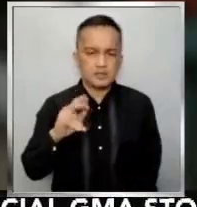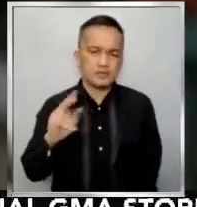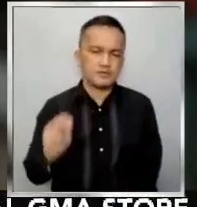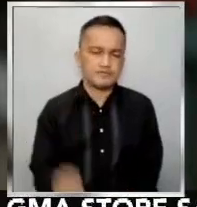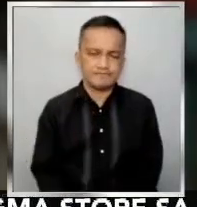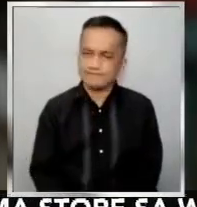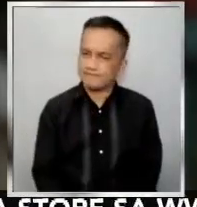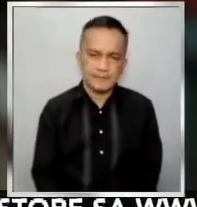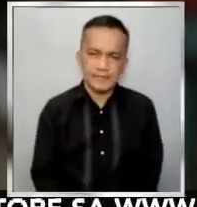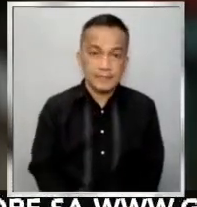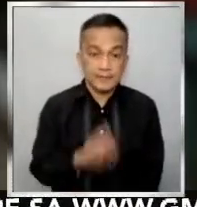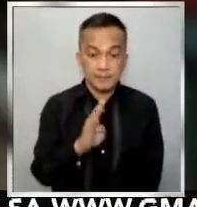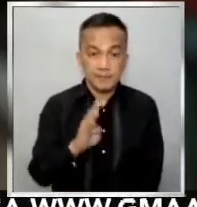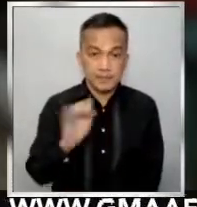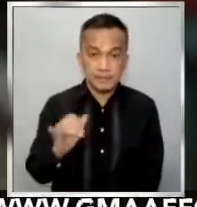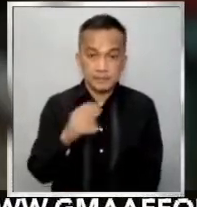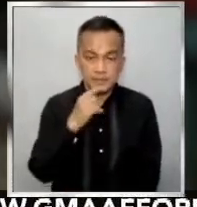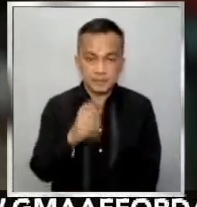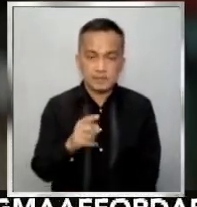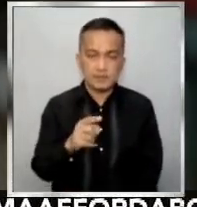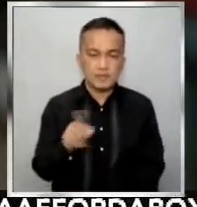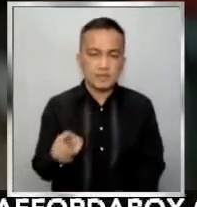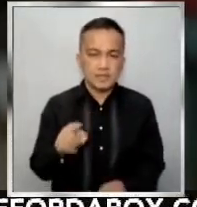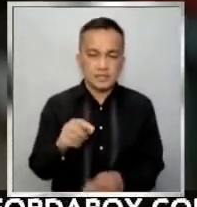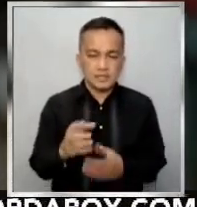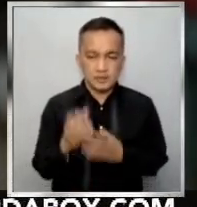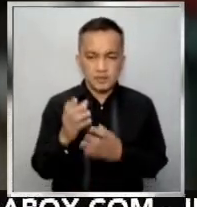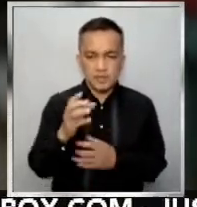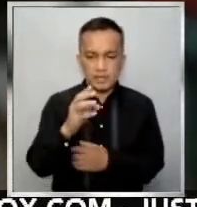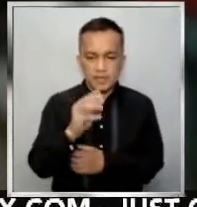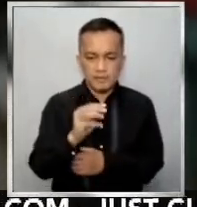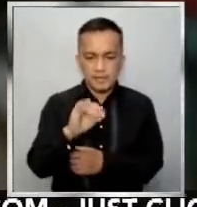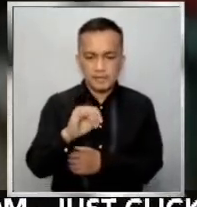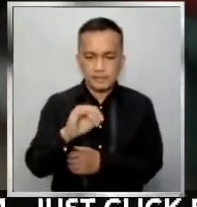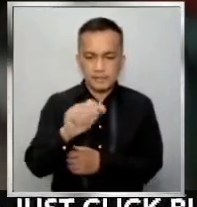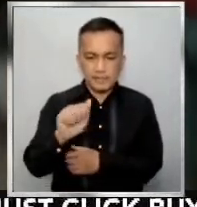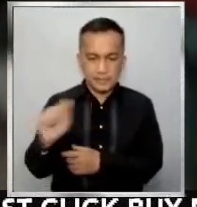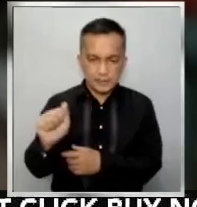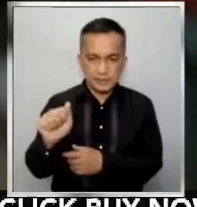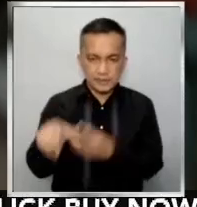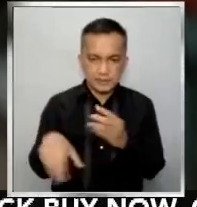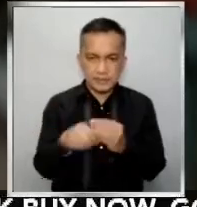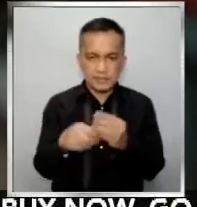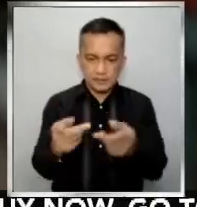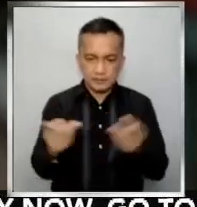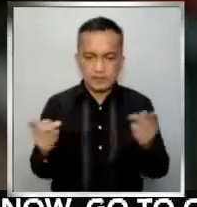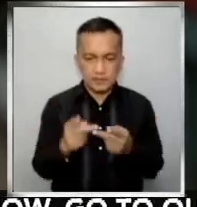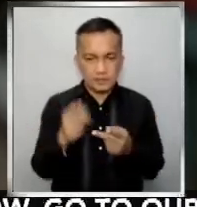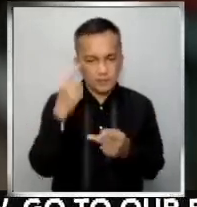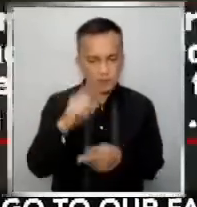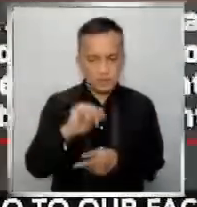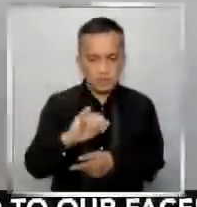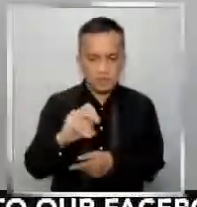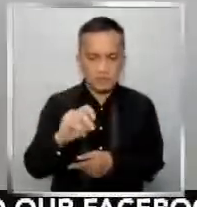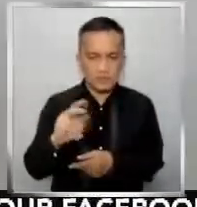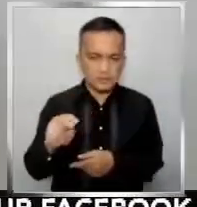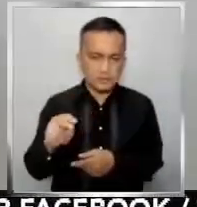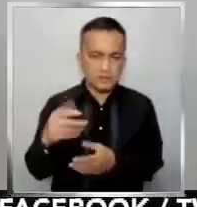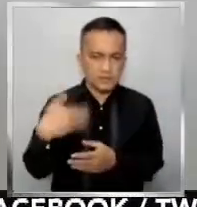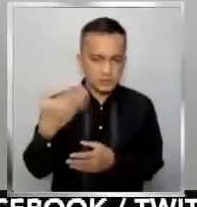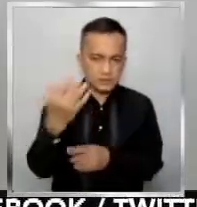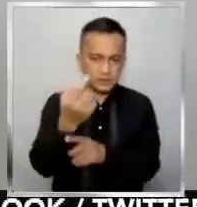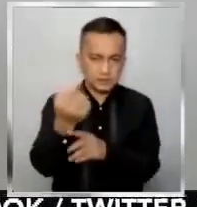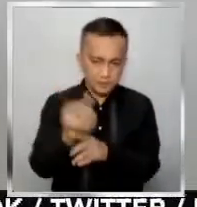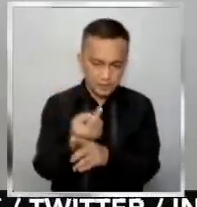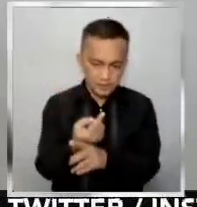BI, nag-commit ang MIAA na dadagdagan nito ang espasyo para sa immigration sa mga susunod na buwan. Pag-aaralan